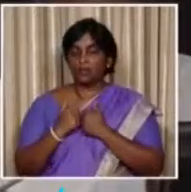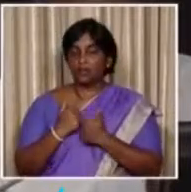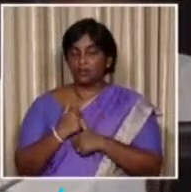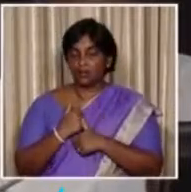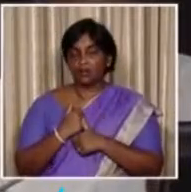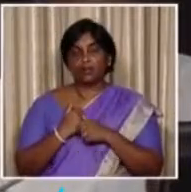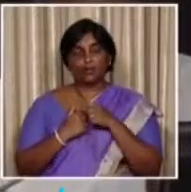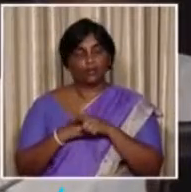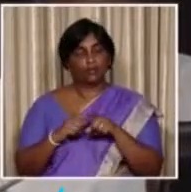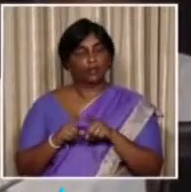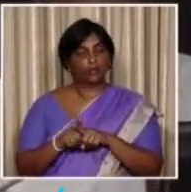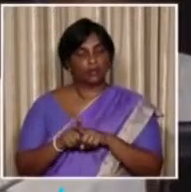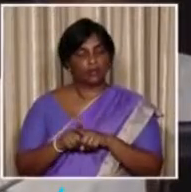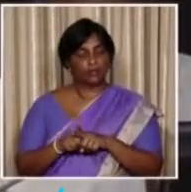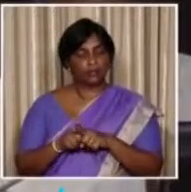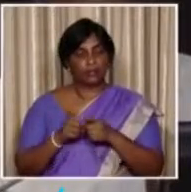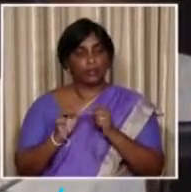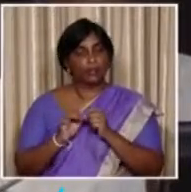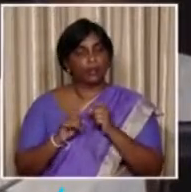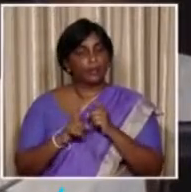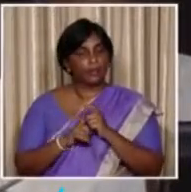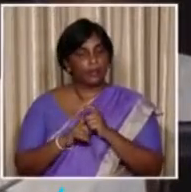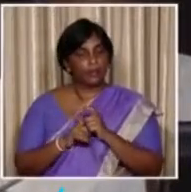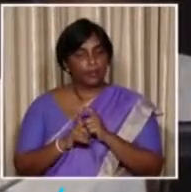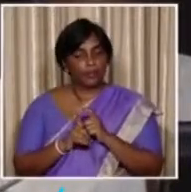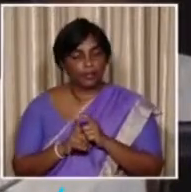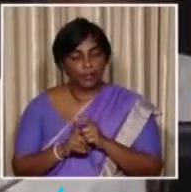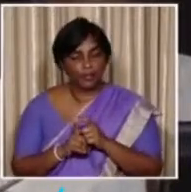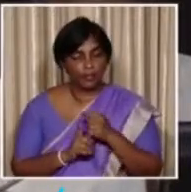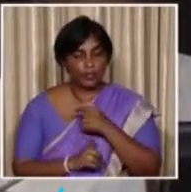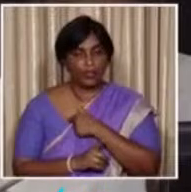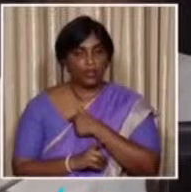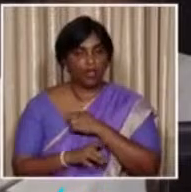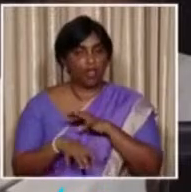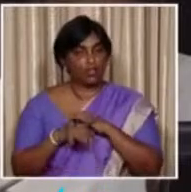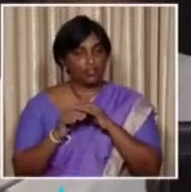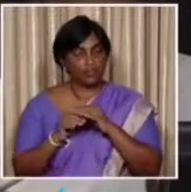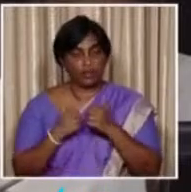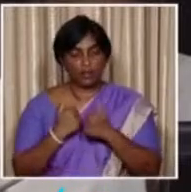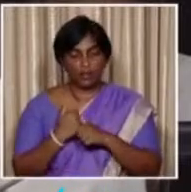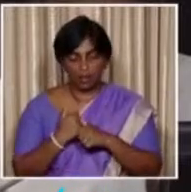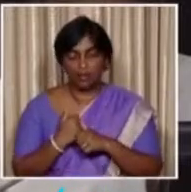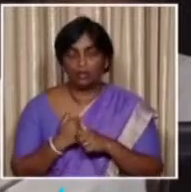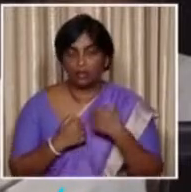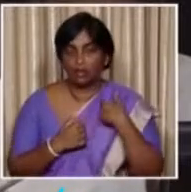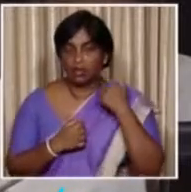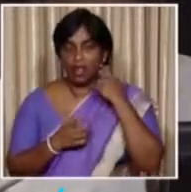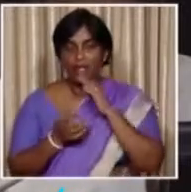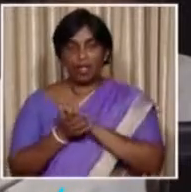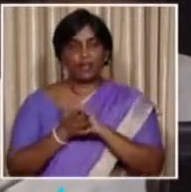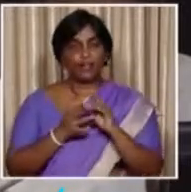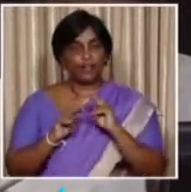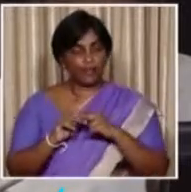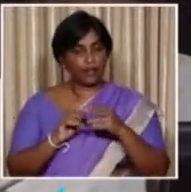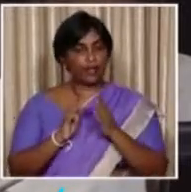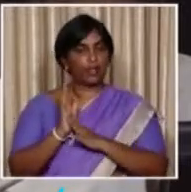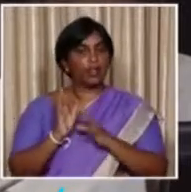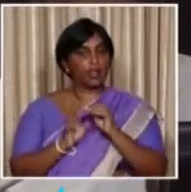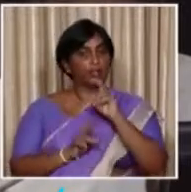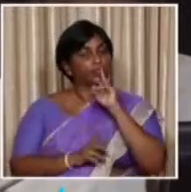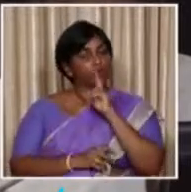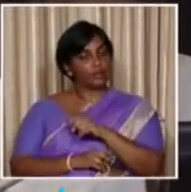හදන්නට. ඒ විදිහටම අනිත් එක බදුල්ලේ කාඩියෝ තොරසික් යුනිට් එක හදනවා කිව්වා. මට මතක් වෙන ඒ වෙලාවේ හරින් ෆර්නෑන්ඩෝ ඇමතිතුමාගේ ඉල්ලීම් පිටි